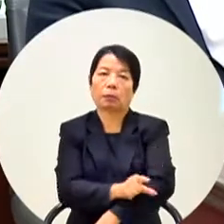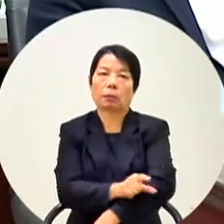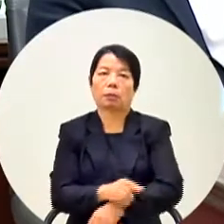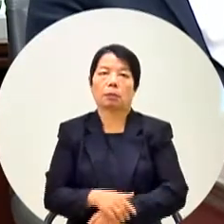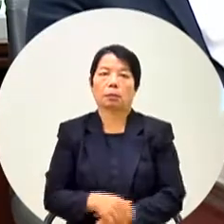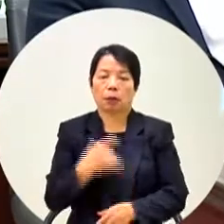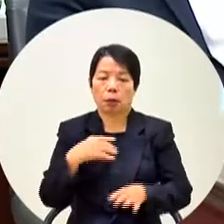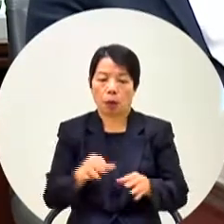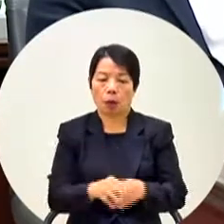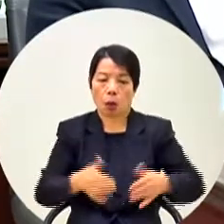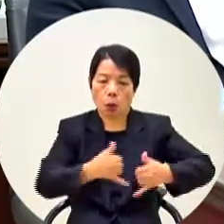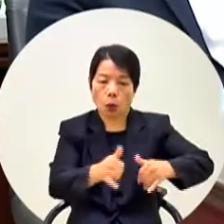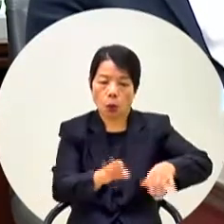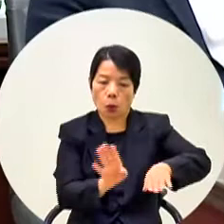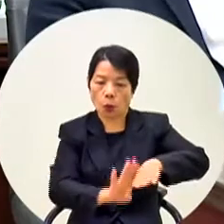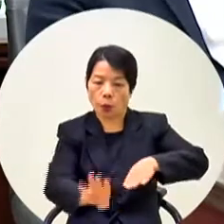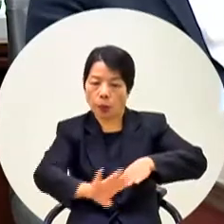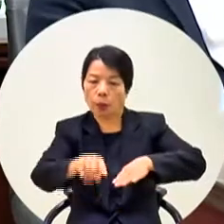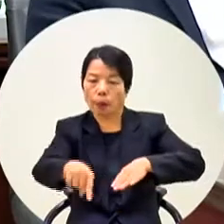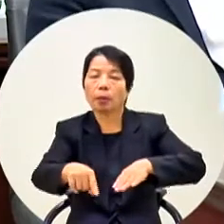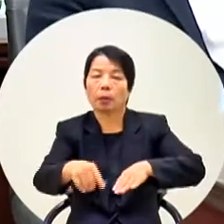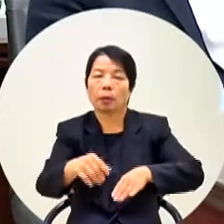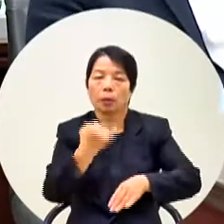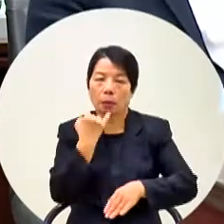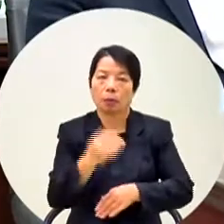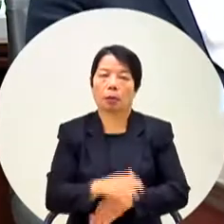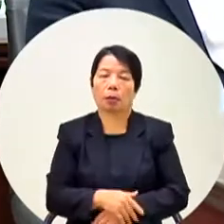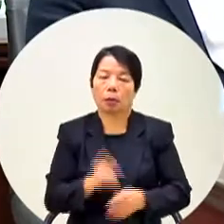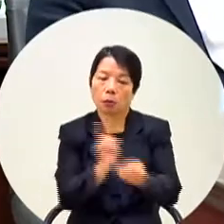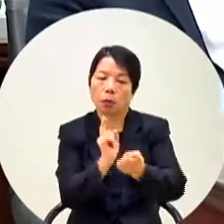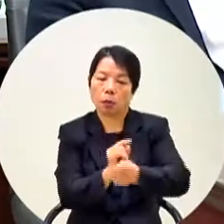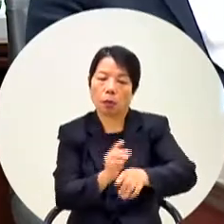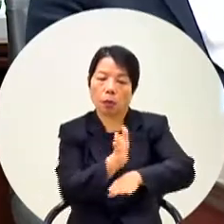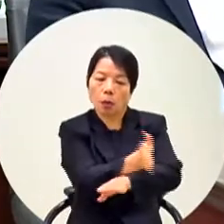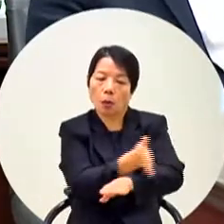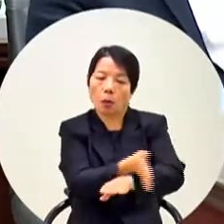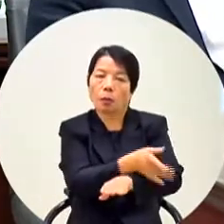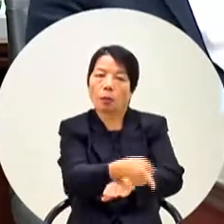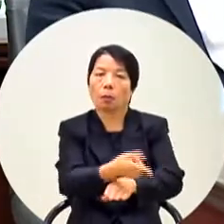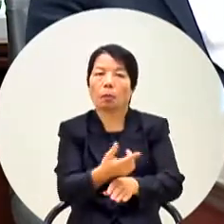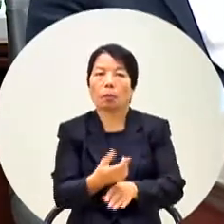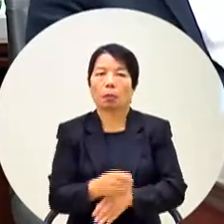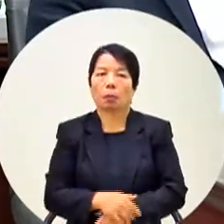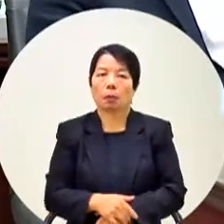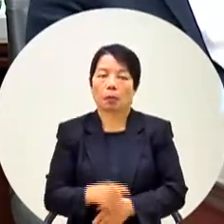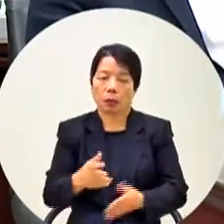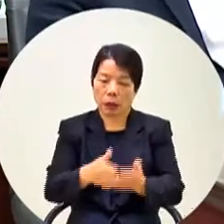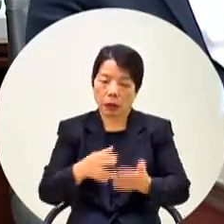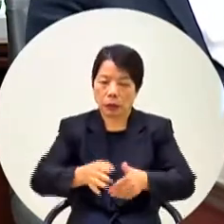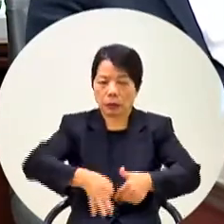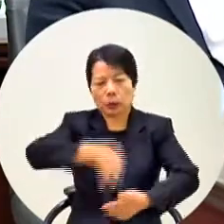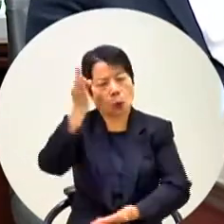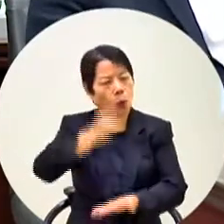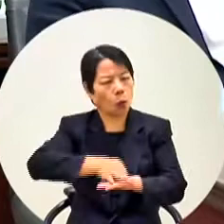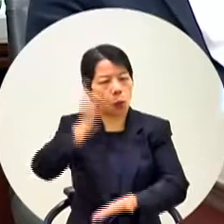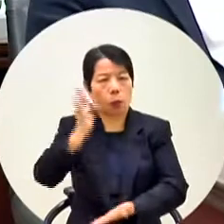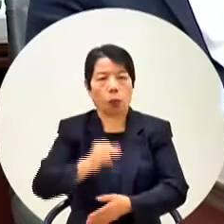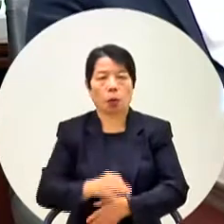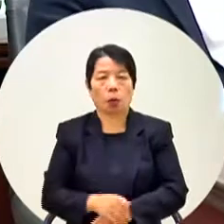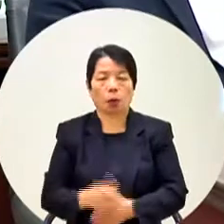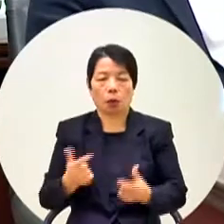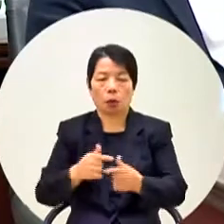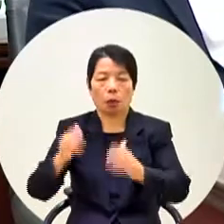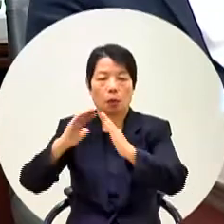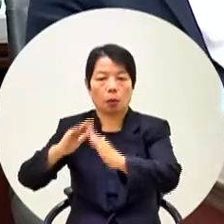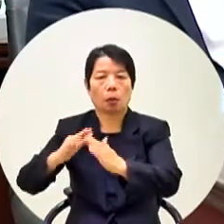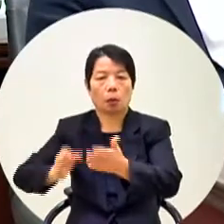路边迄条啊有啦，但是你后壁迄咧，吼、哦，啊你开这个价数，都比市价贵一